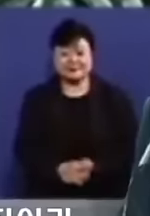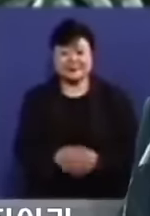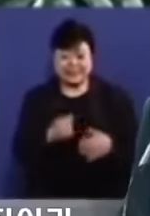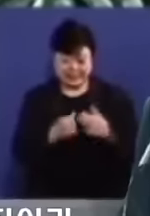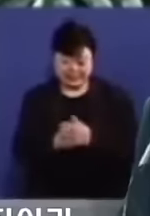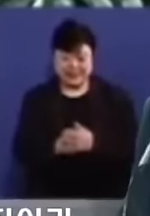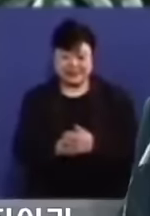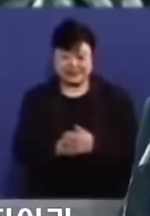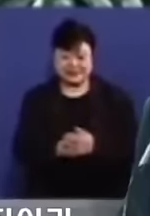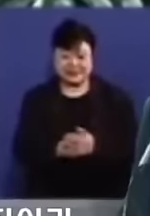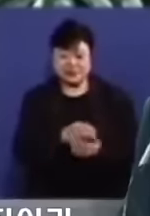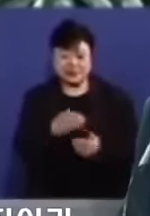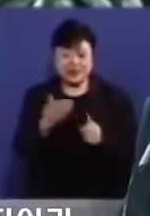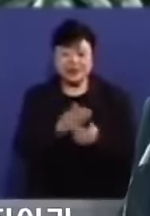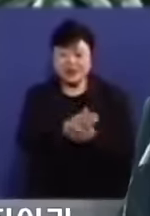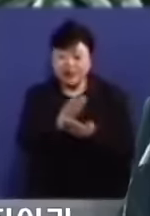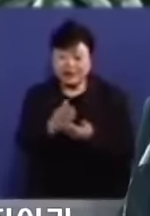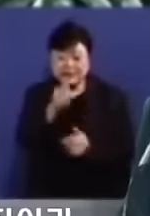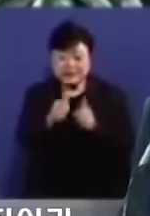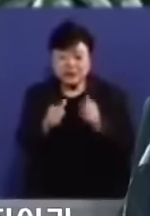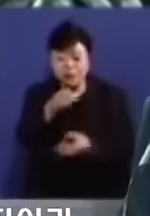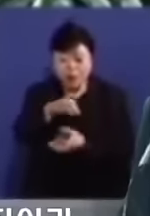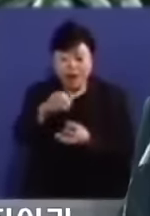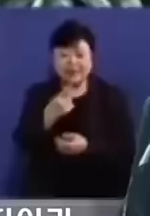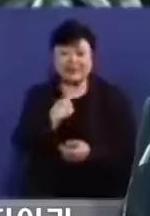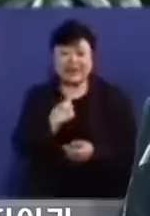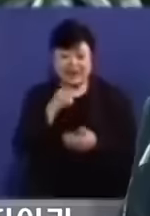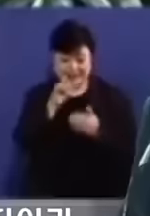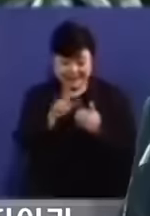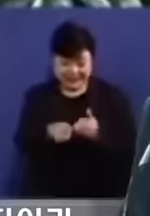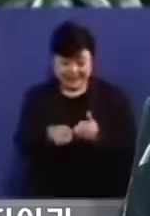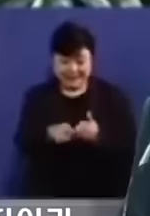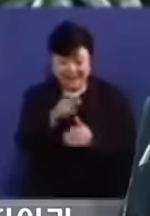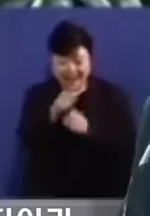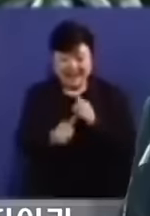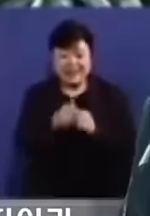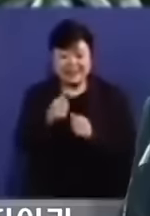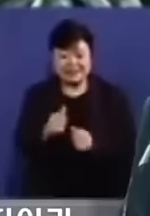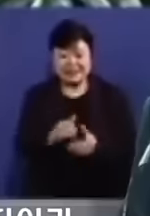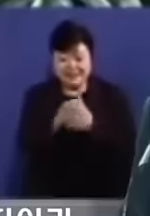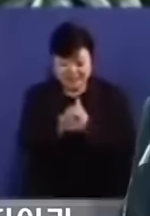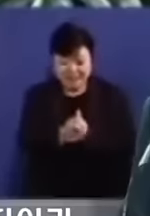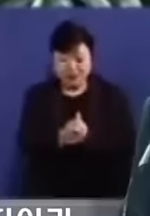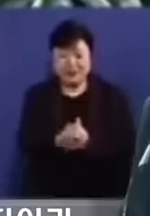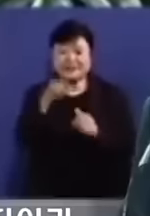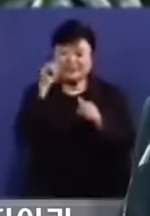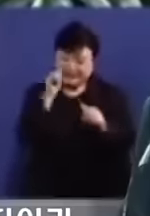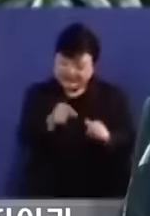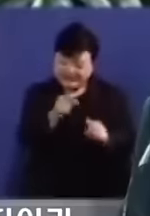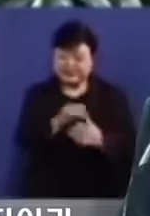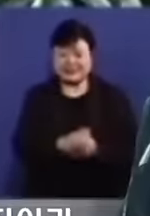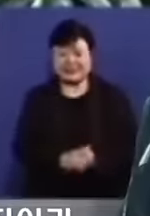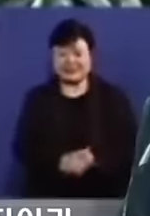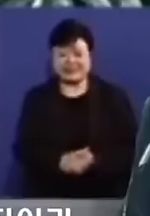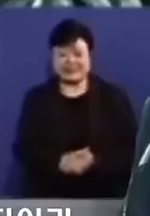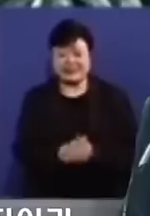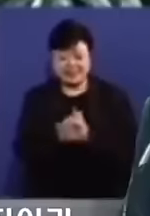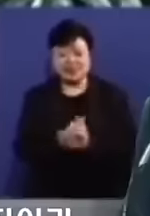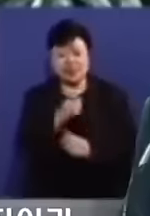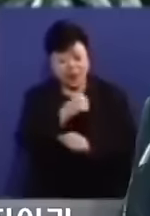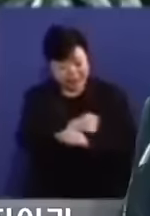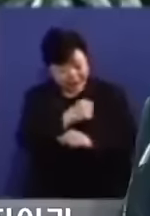이러므로 우리에게 여러 가지 시험과 환난이 다가오는 것은 하나님이 기도하라는 지시인 것입니다.